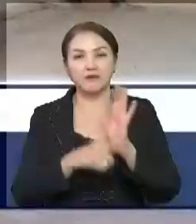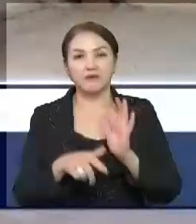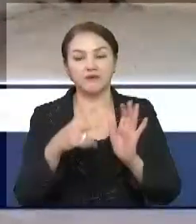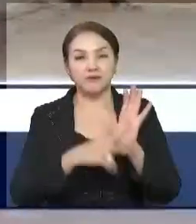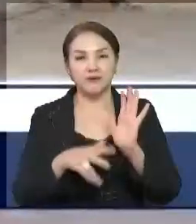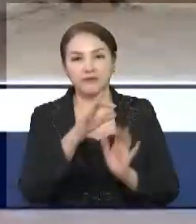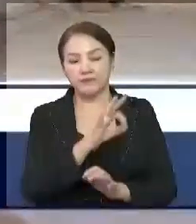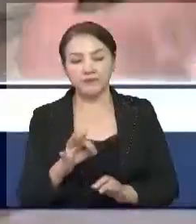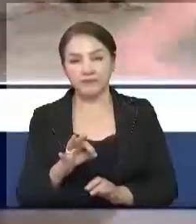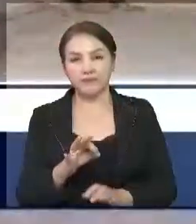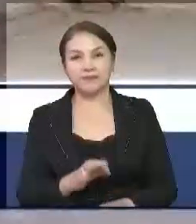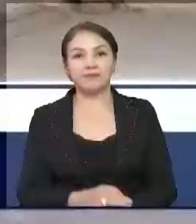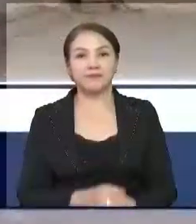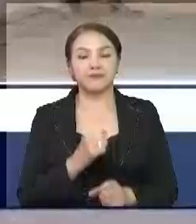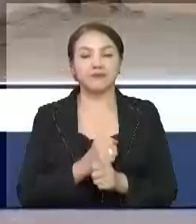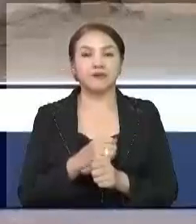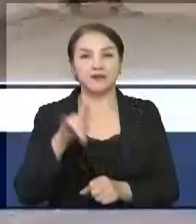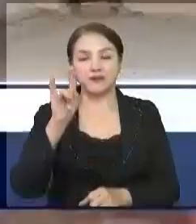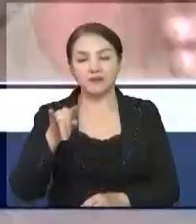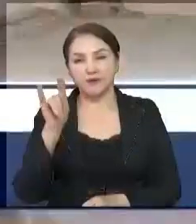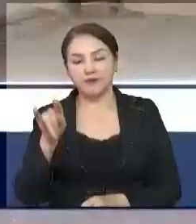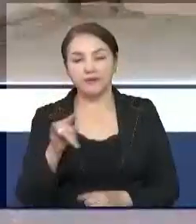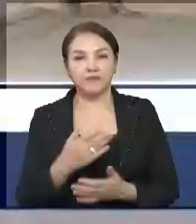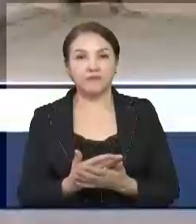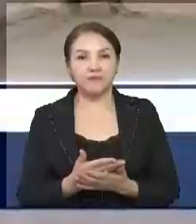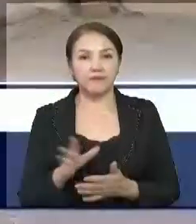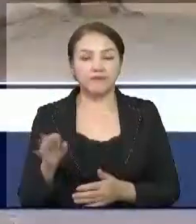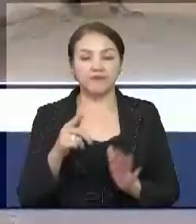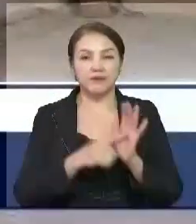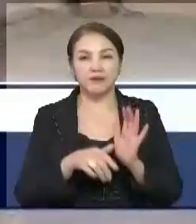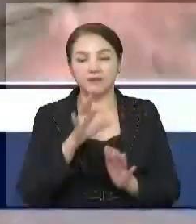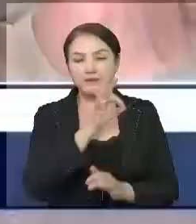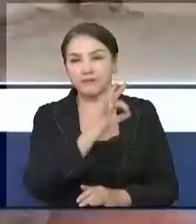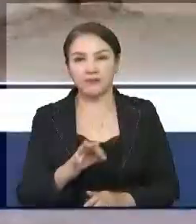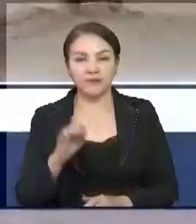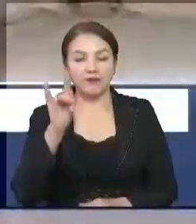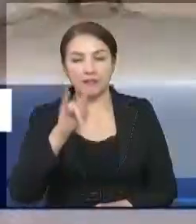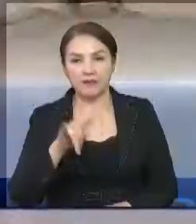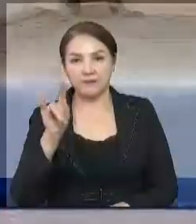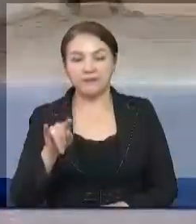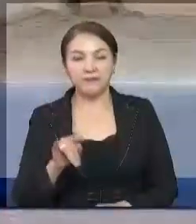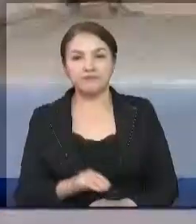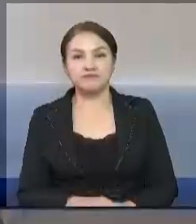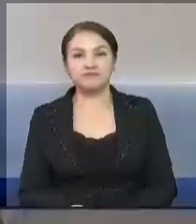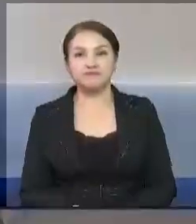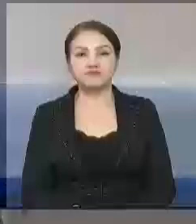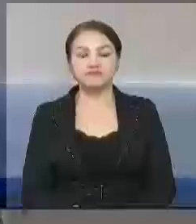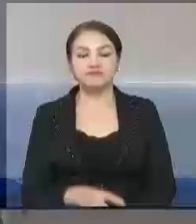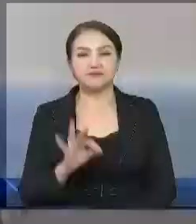80%. Делаем окна попутно. Установили 70% окна. Также откосы из гипсокартона.